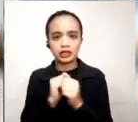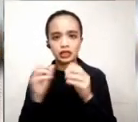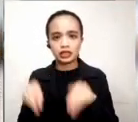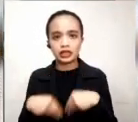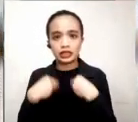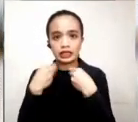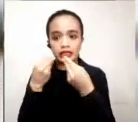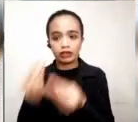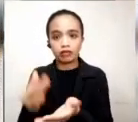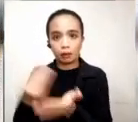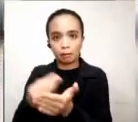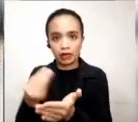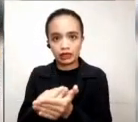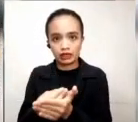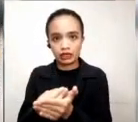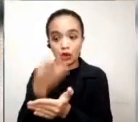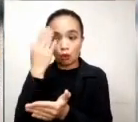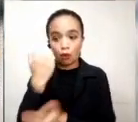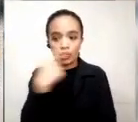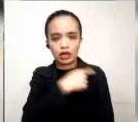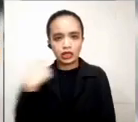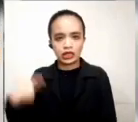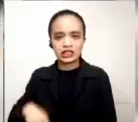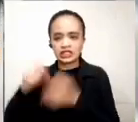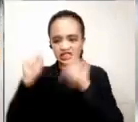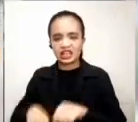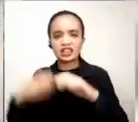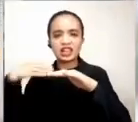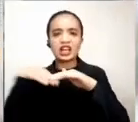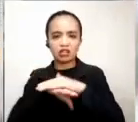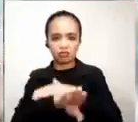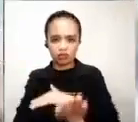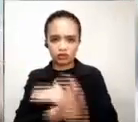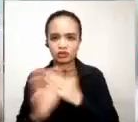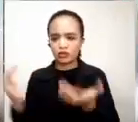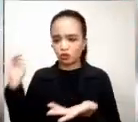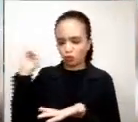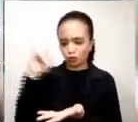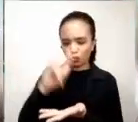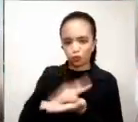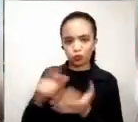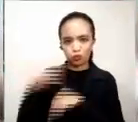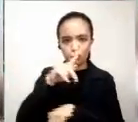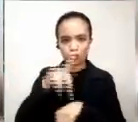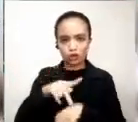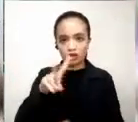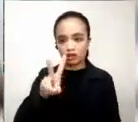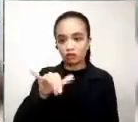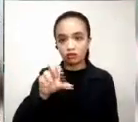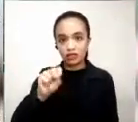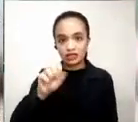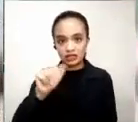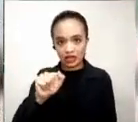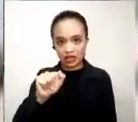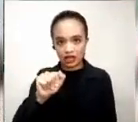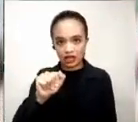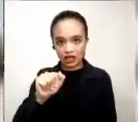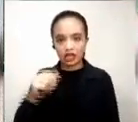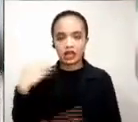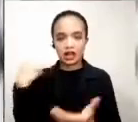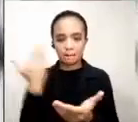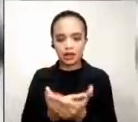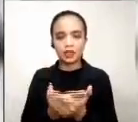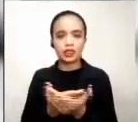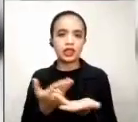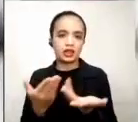ang mga Chinese pagdating sa Pilipinas sa ilalim ng Visa Upon Arrival Program. Sabi pa niya, may mga